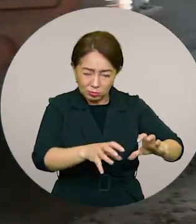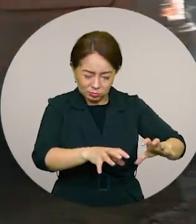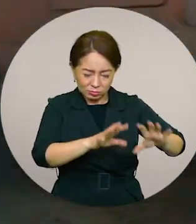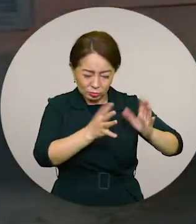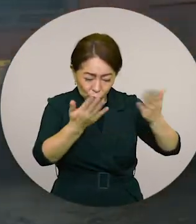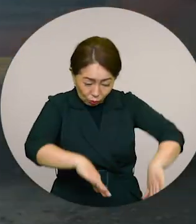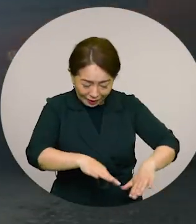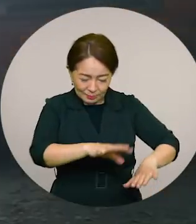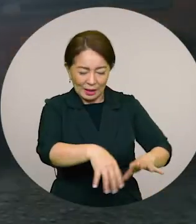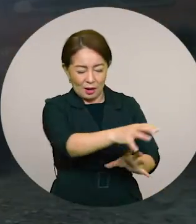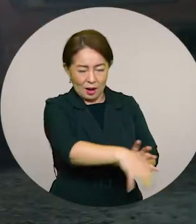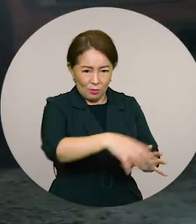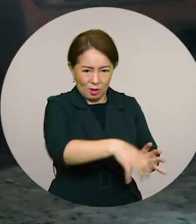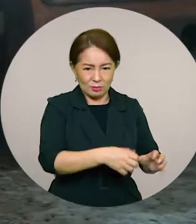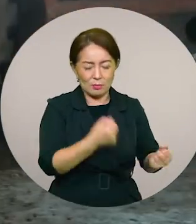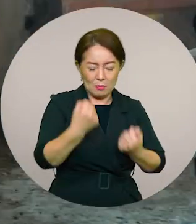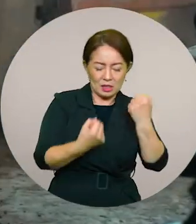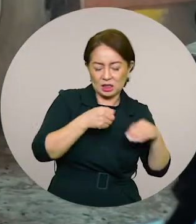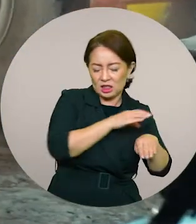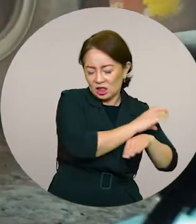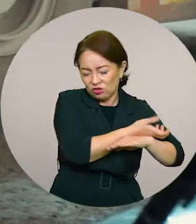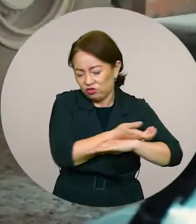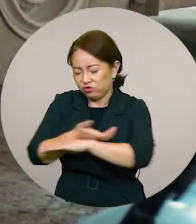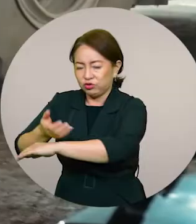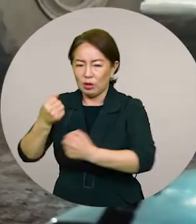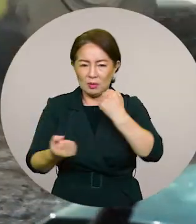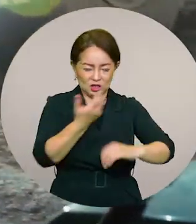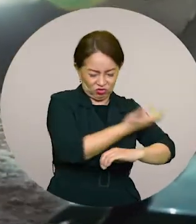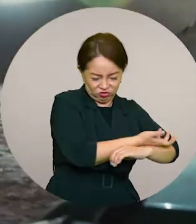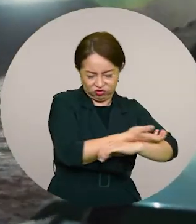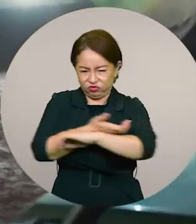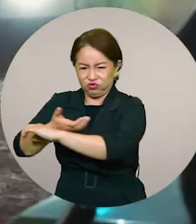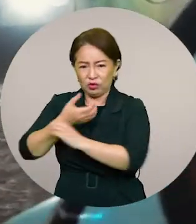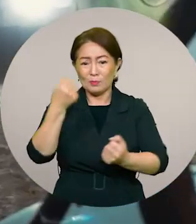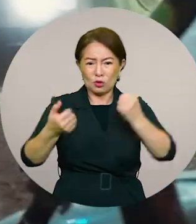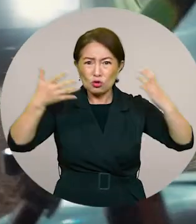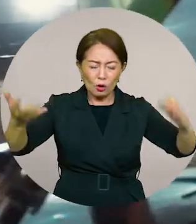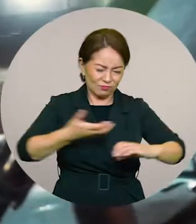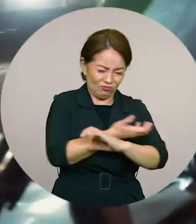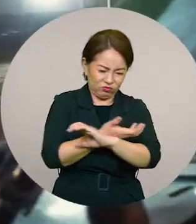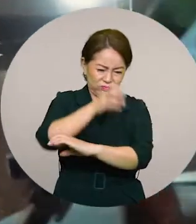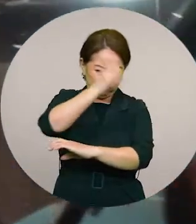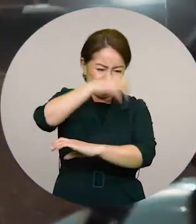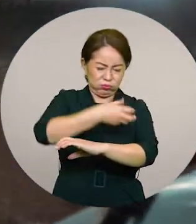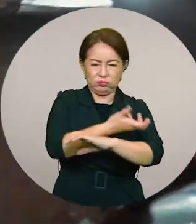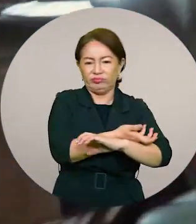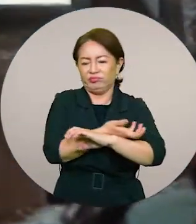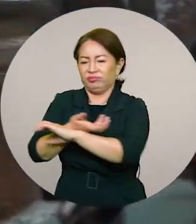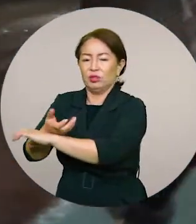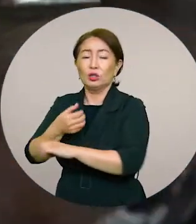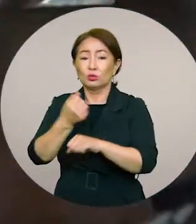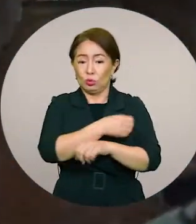машинууд хөдрийг анхдагч бодлуур руу тасралтгүй тээвэрлэнэ. Учир нь тэслэгээний дараа хөдрийн биет тасралтгүй унах юм.